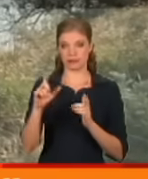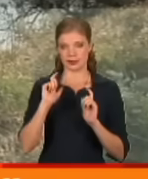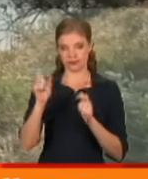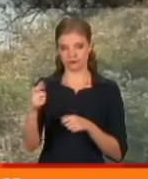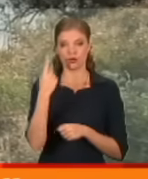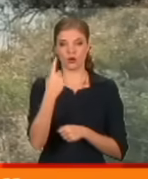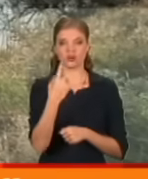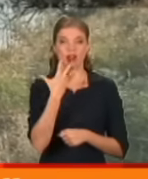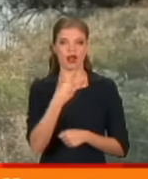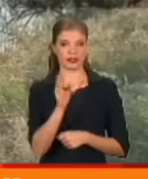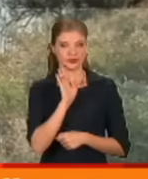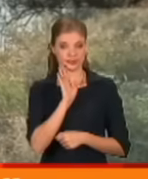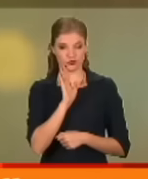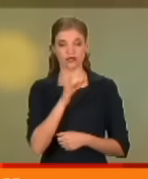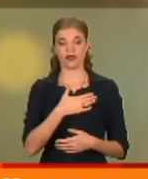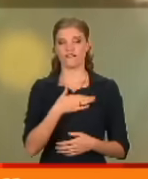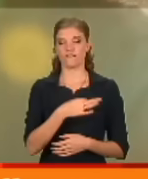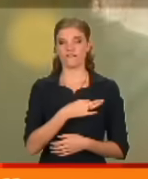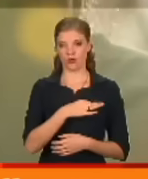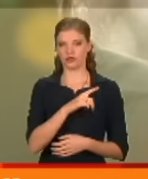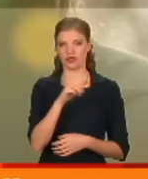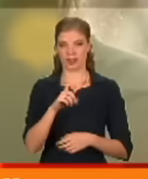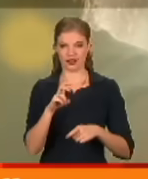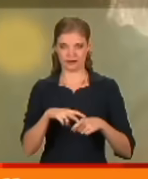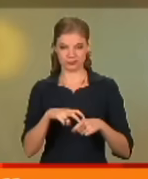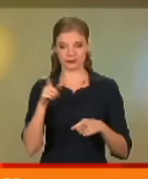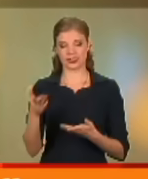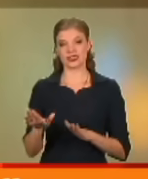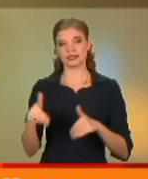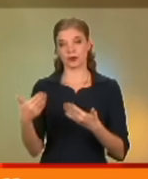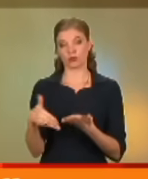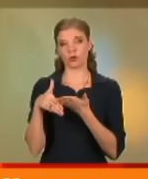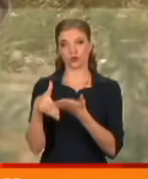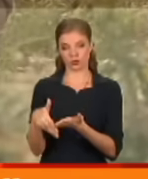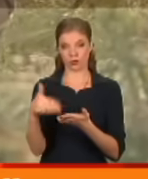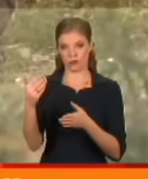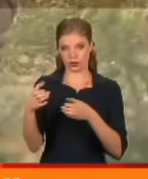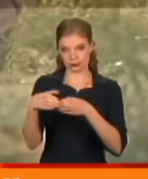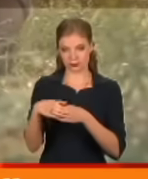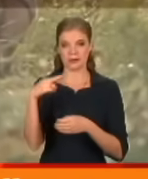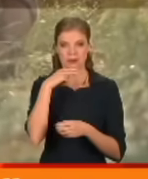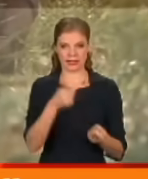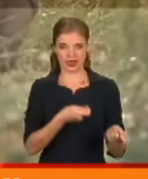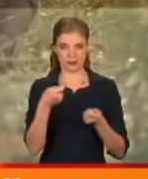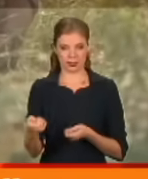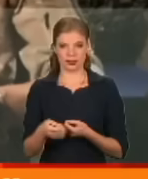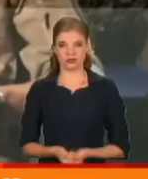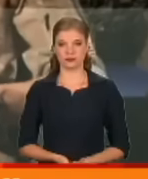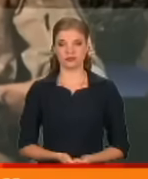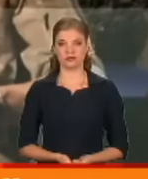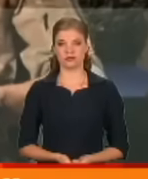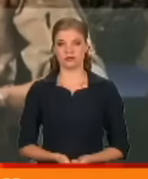повідомлення одна гарна дівчина – волонтерка з госпітальєрів. Запропонувала допомогти Роті да Вінчі медикаментами.